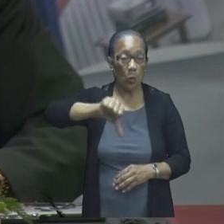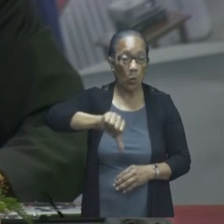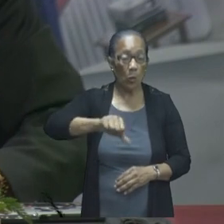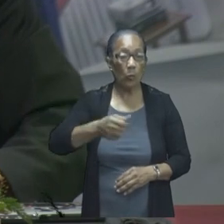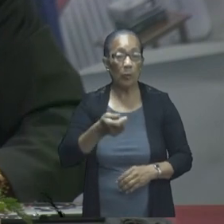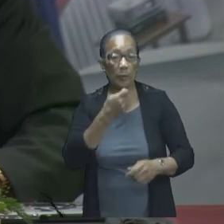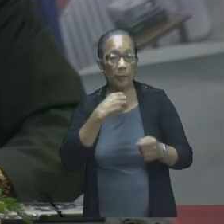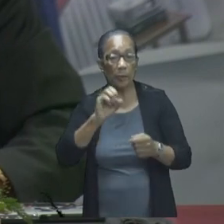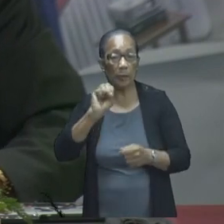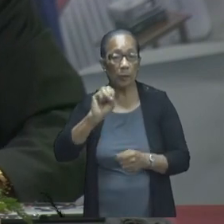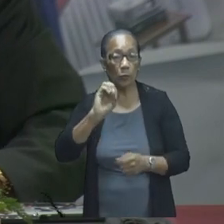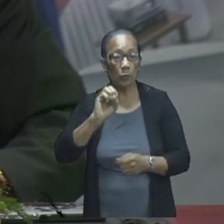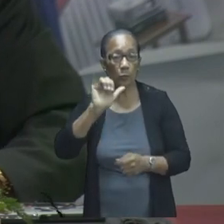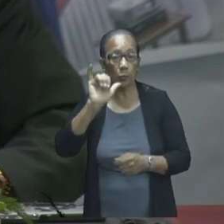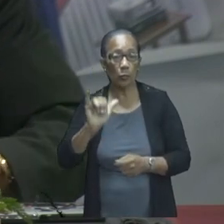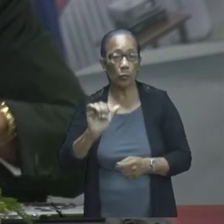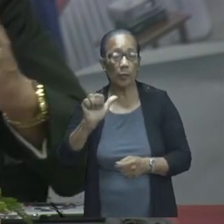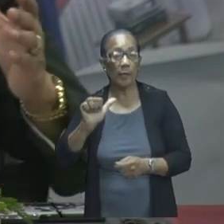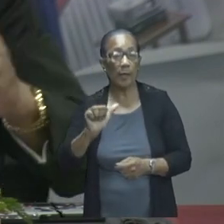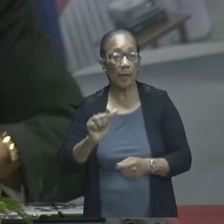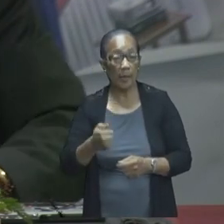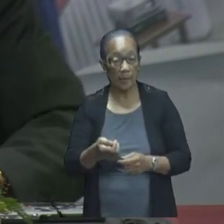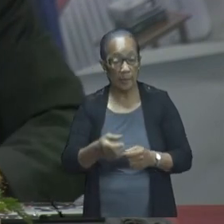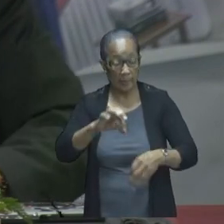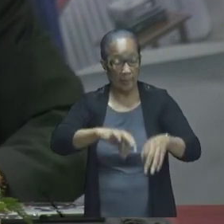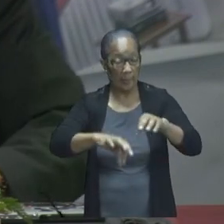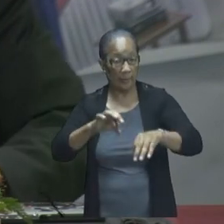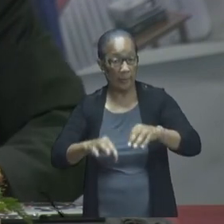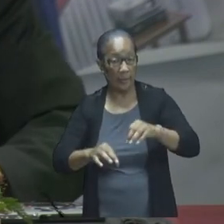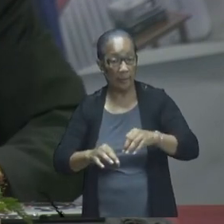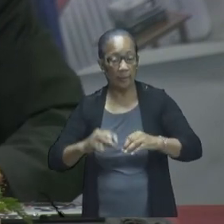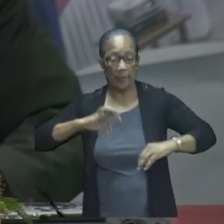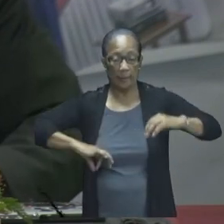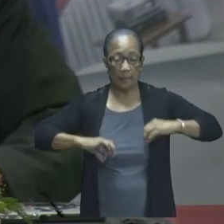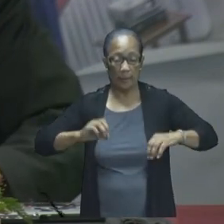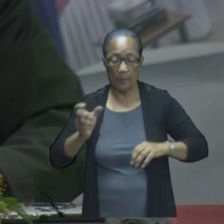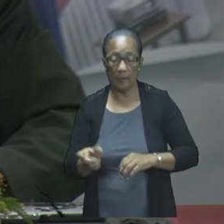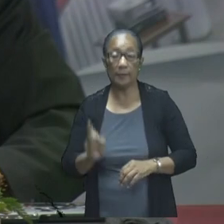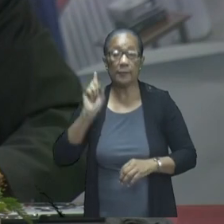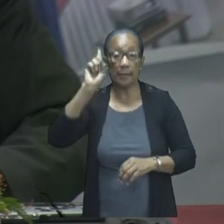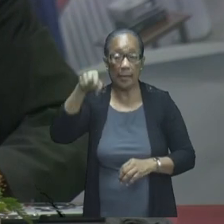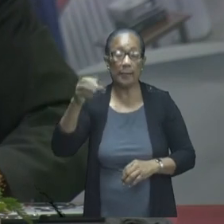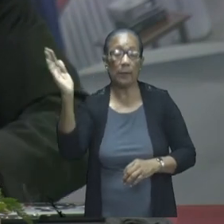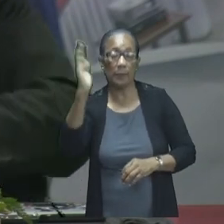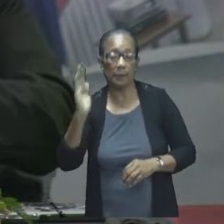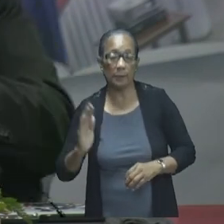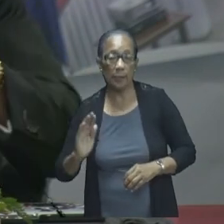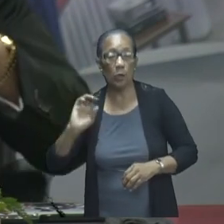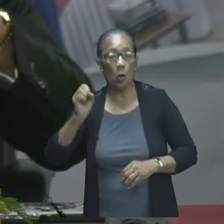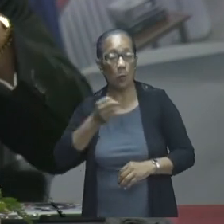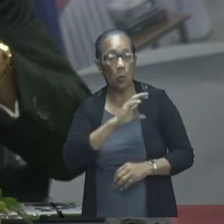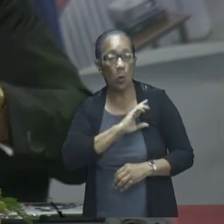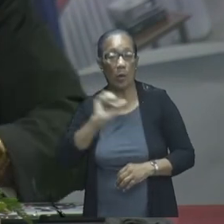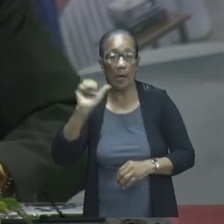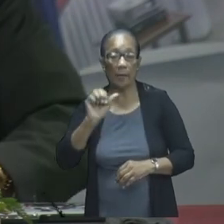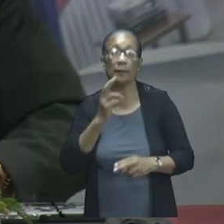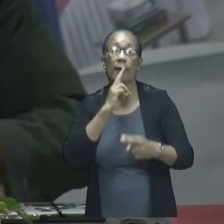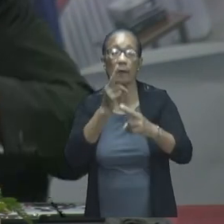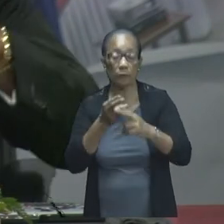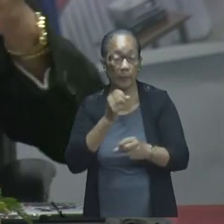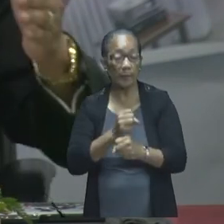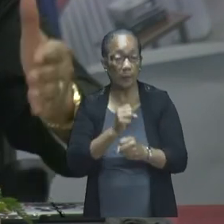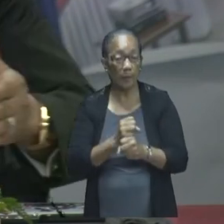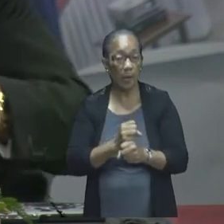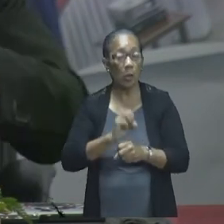suriname en de minister is inmiddels naar brazilië om deze zaak verder te bespreken op dinsdagen worden goed aangepakt zodat